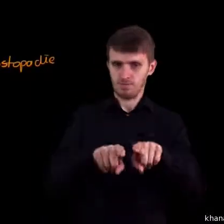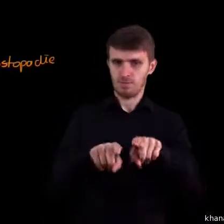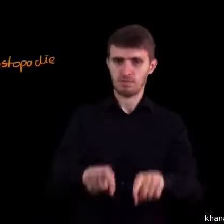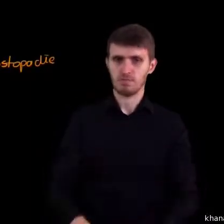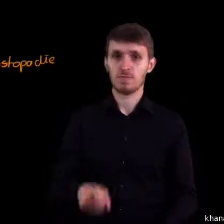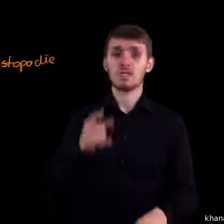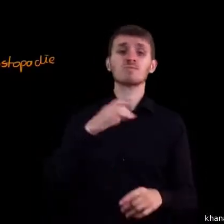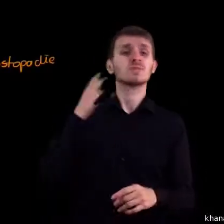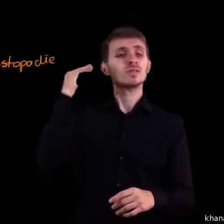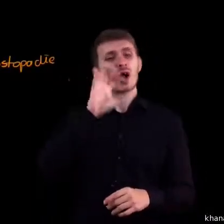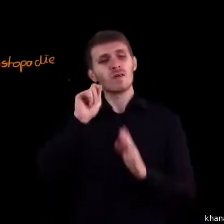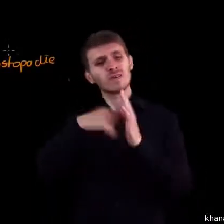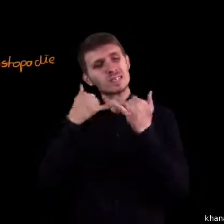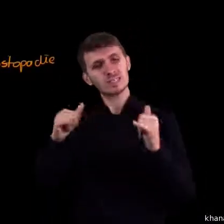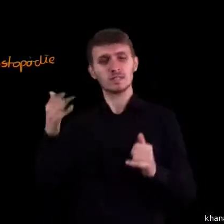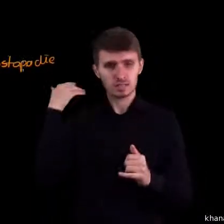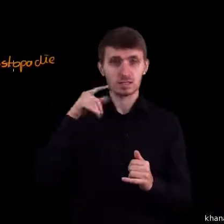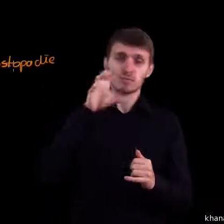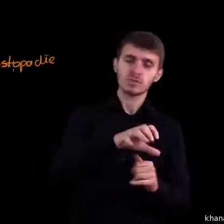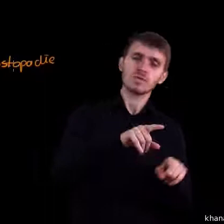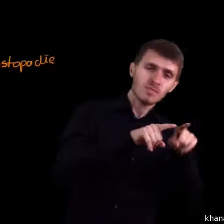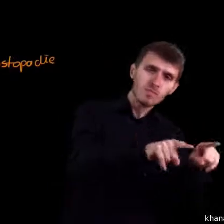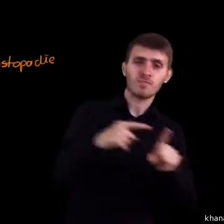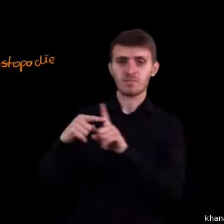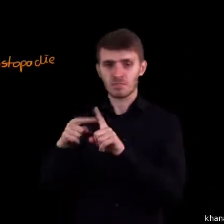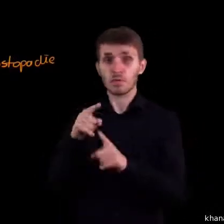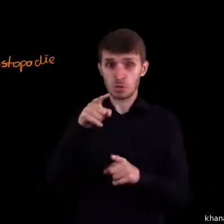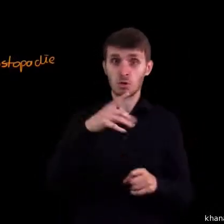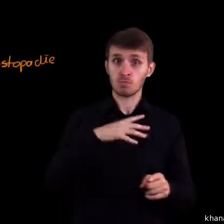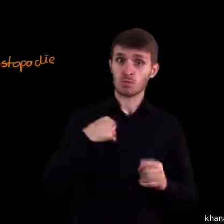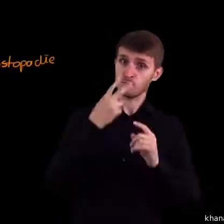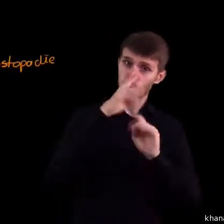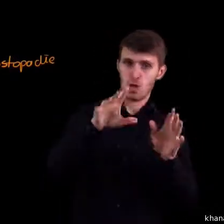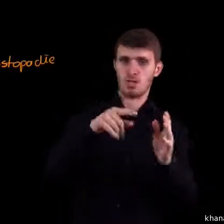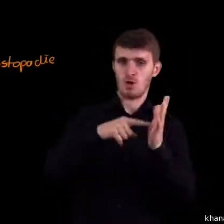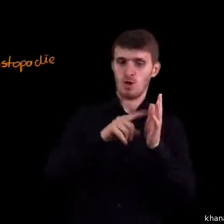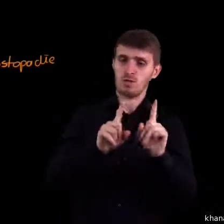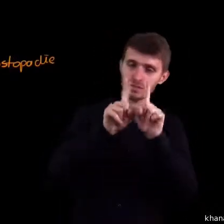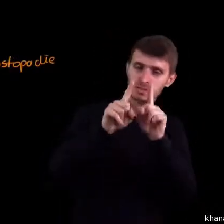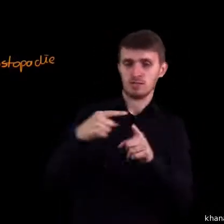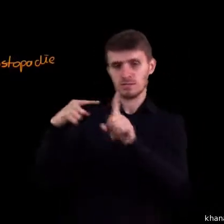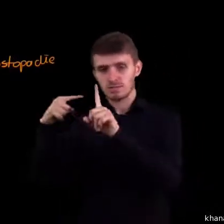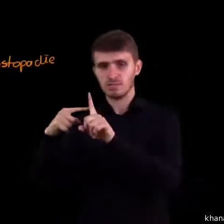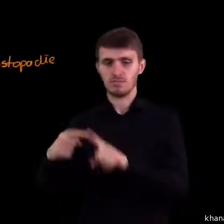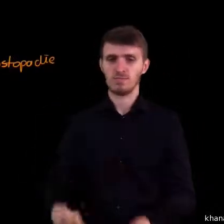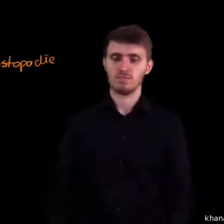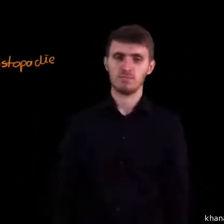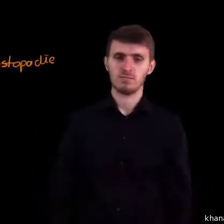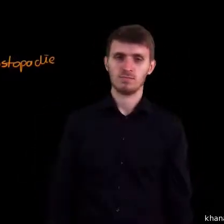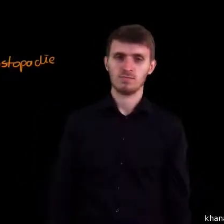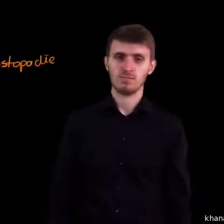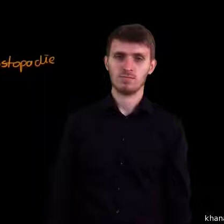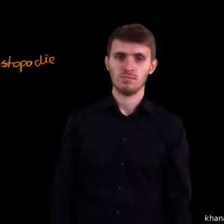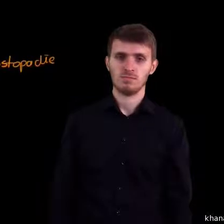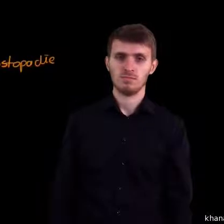dotyczący prostych równoległych i prostopadłych, to pokazywałam, jakie są znaczki równoległości i prostopadłości. To jest właśnie